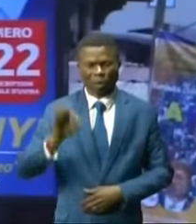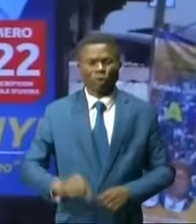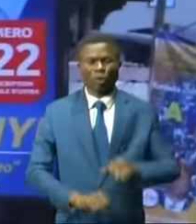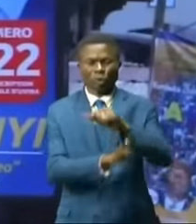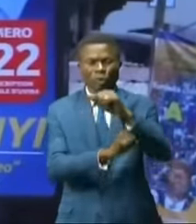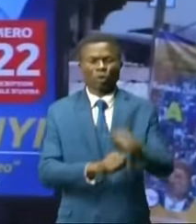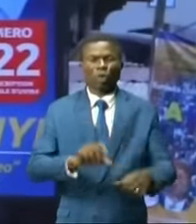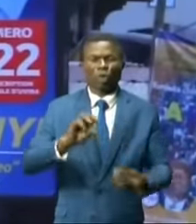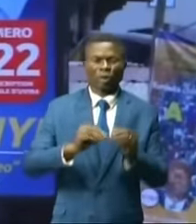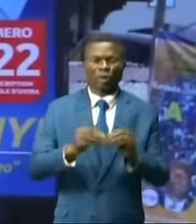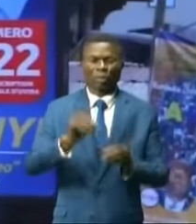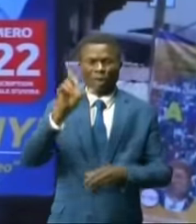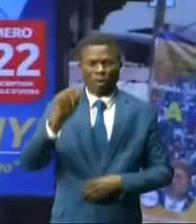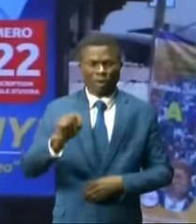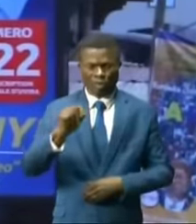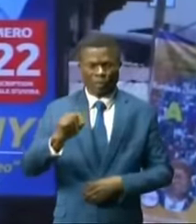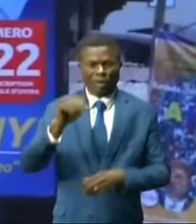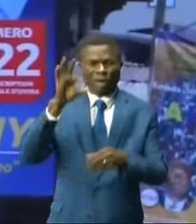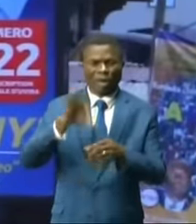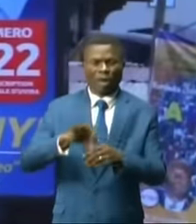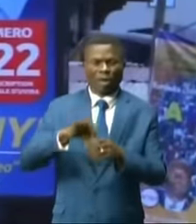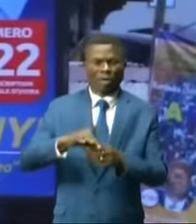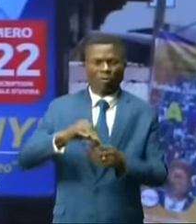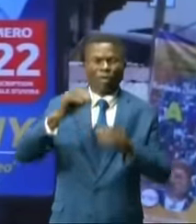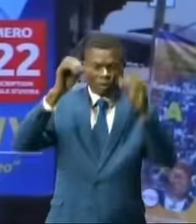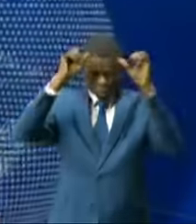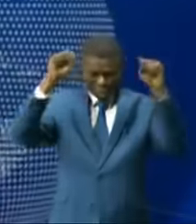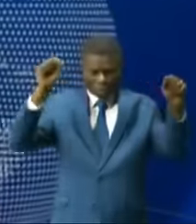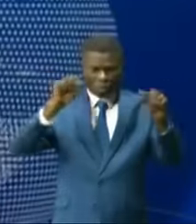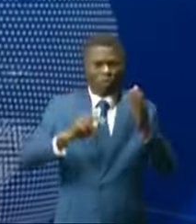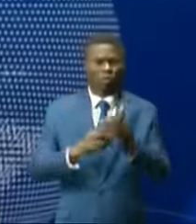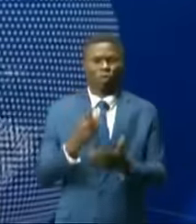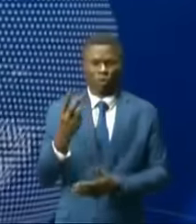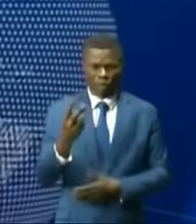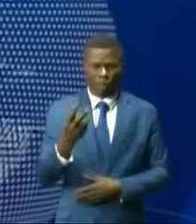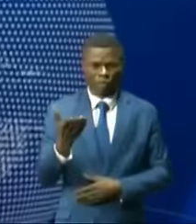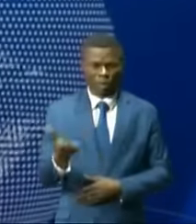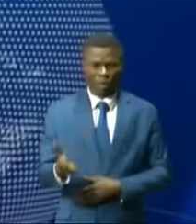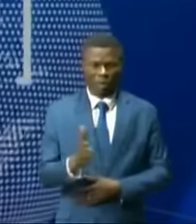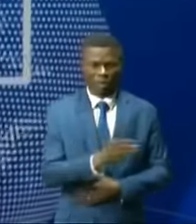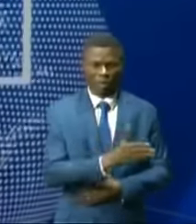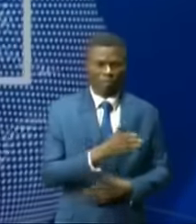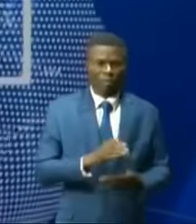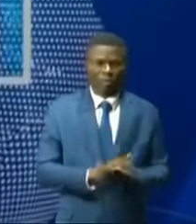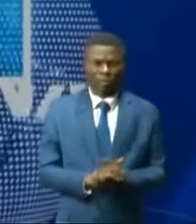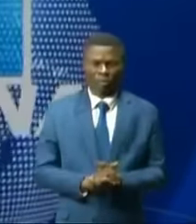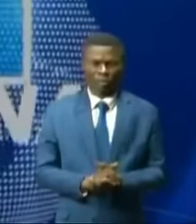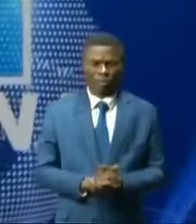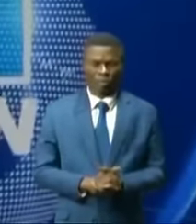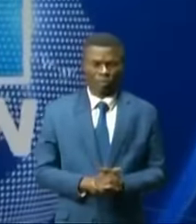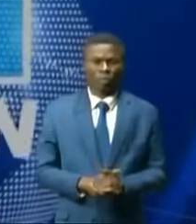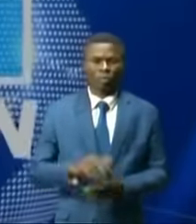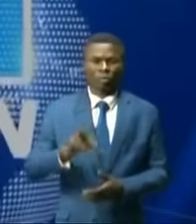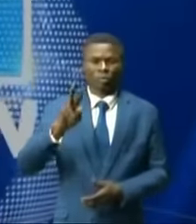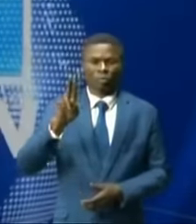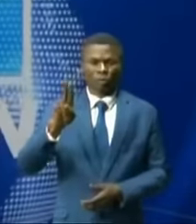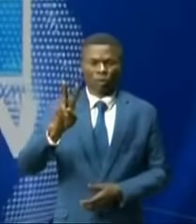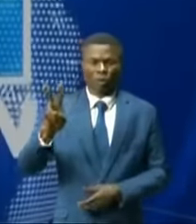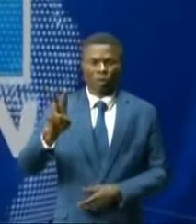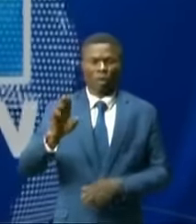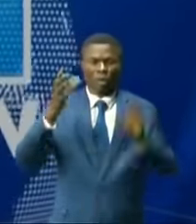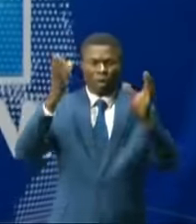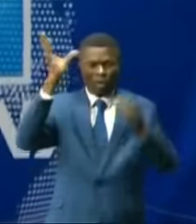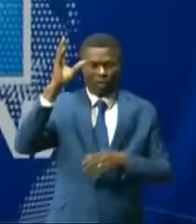le numéro 20 à la présidentielle pour un second mandat. Comme Ouvira, Bulungu